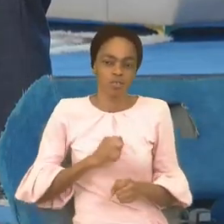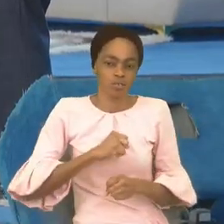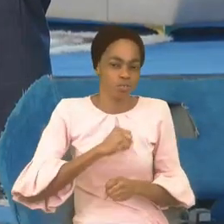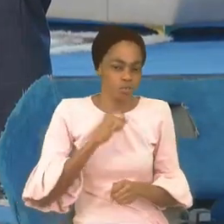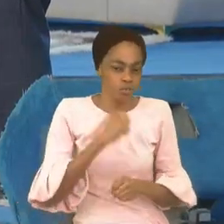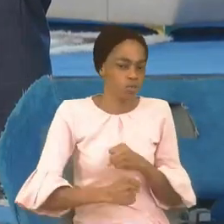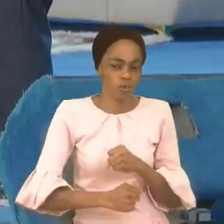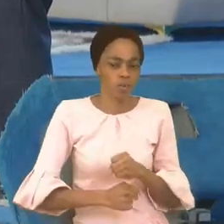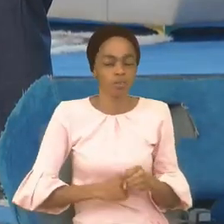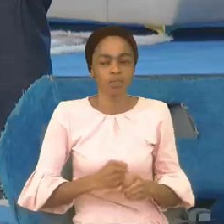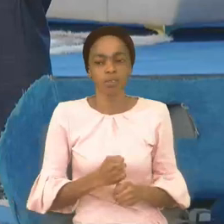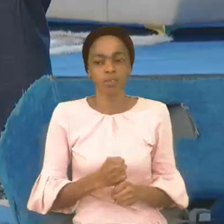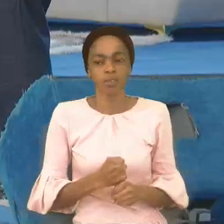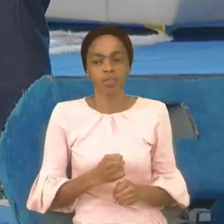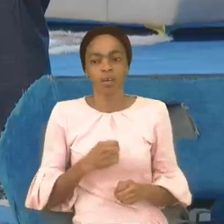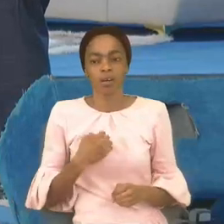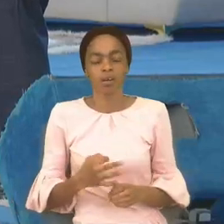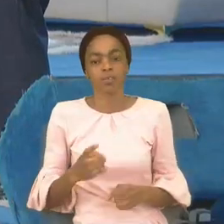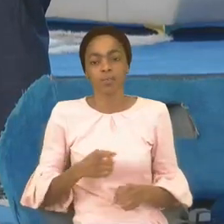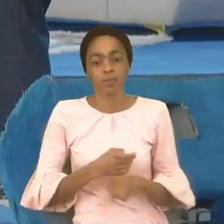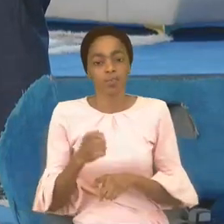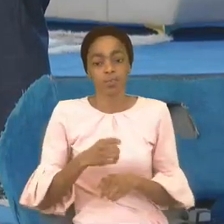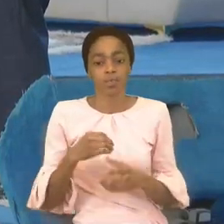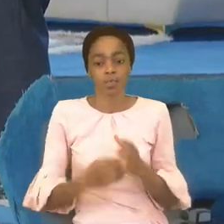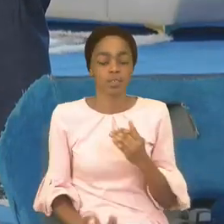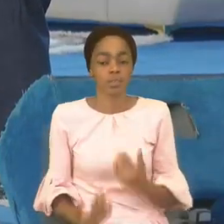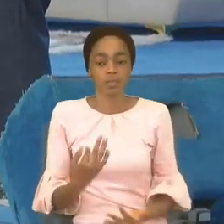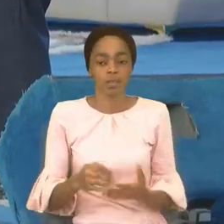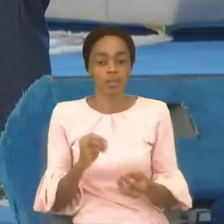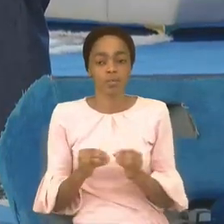fournaise ardente. Troisièmement, le triomphe.